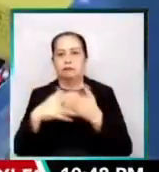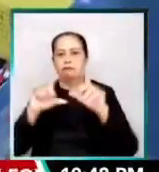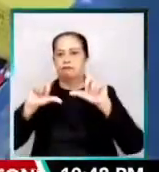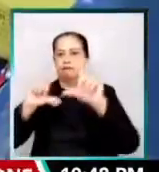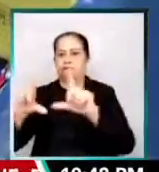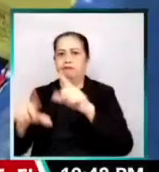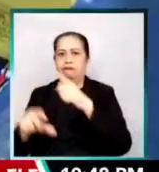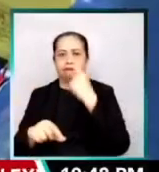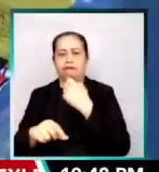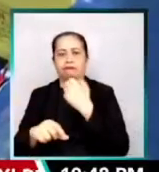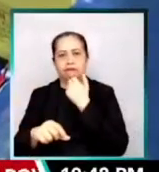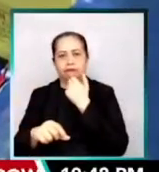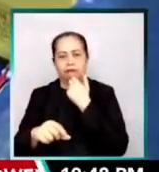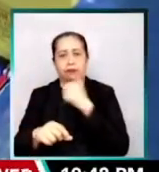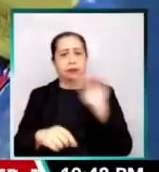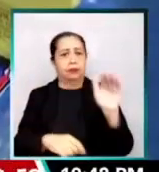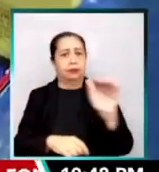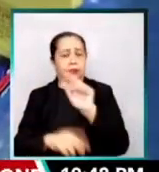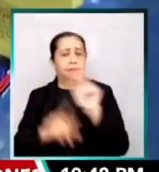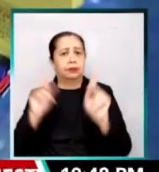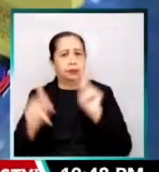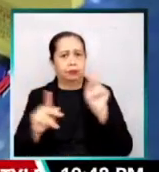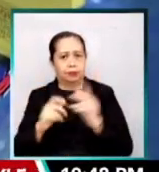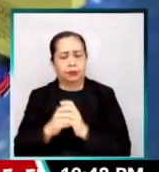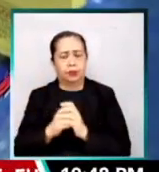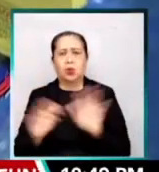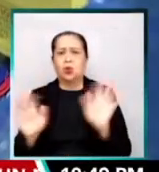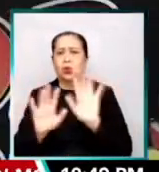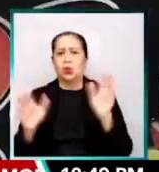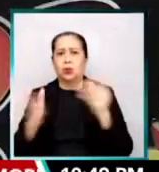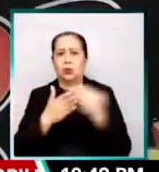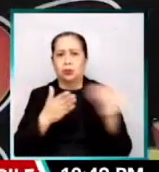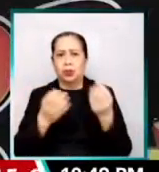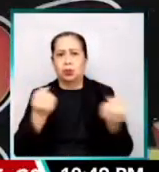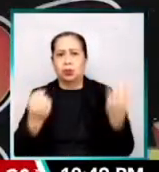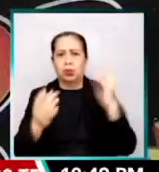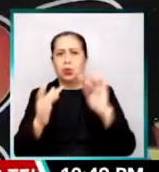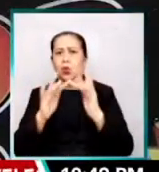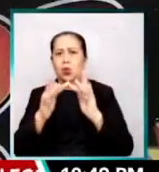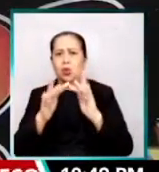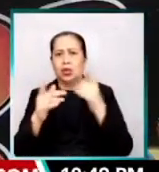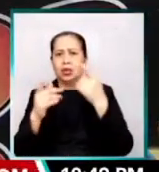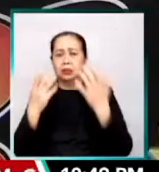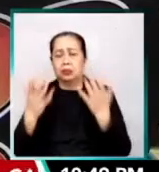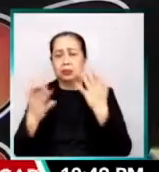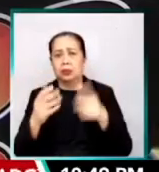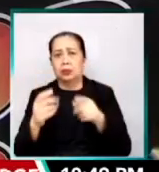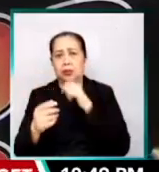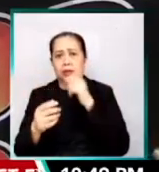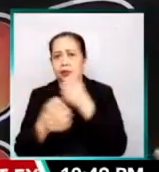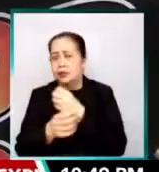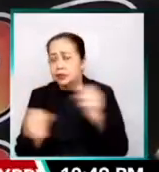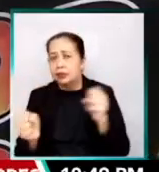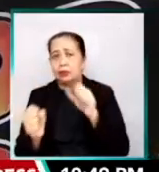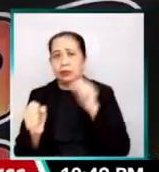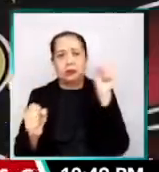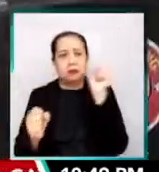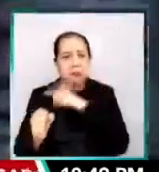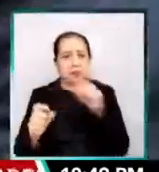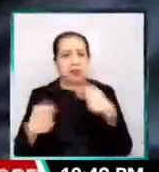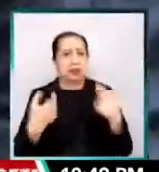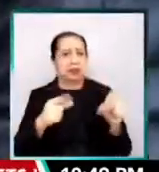dito. Panawagan nila sa publiko, huwag bumili ng paputok online dahil posibleng hindi ligtas at peke ang labels